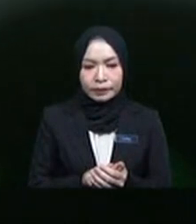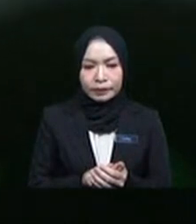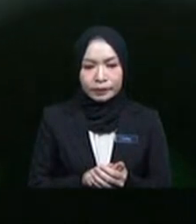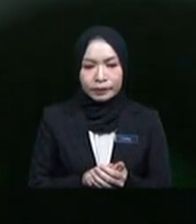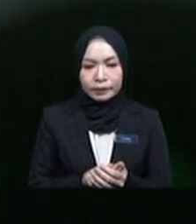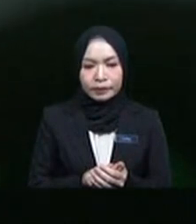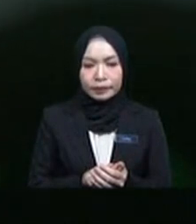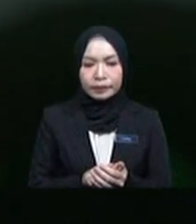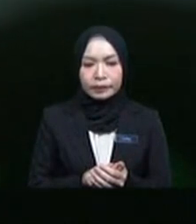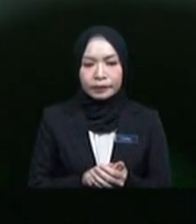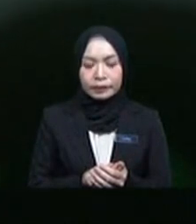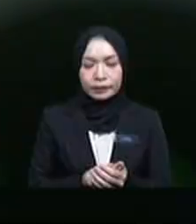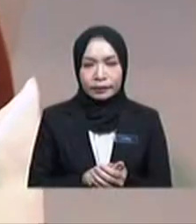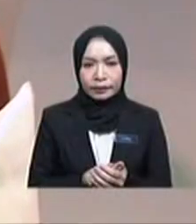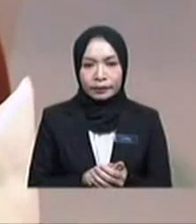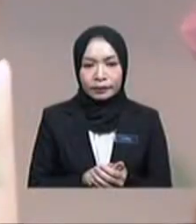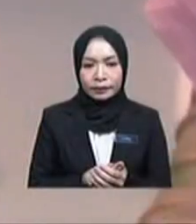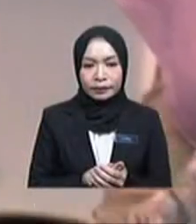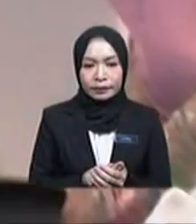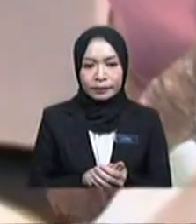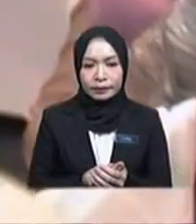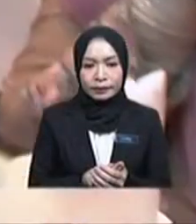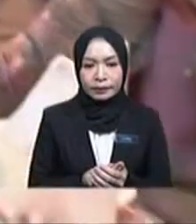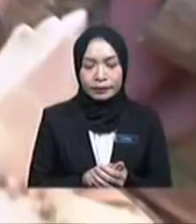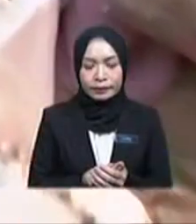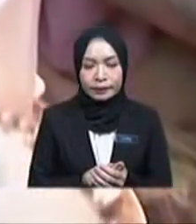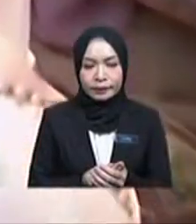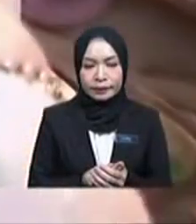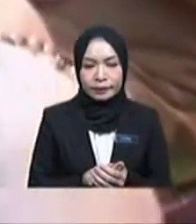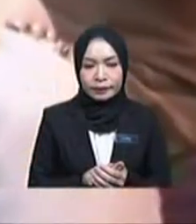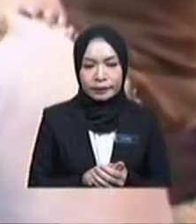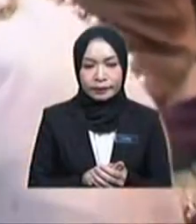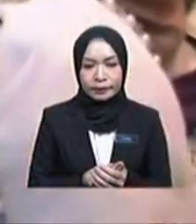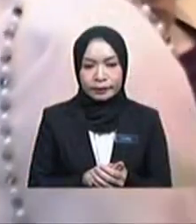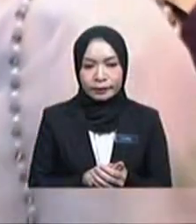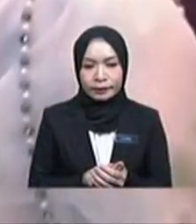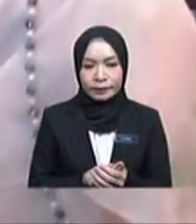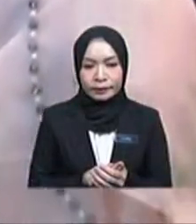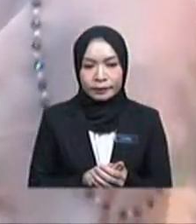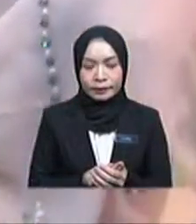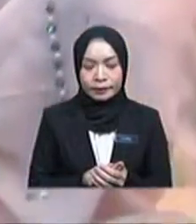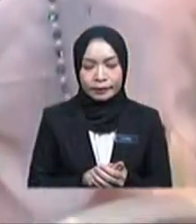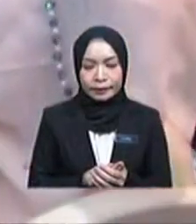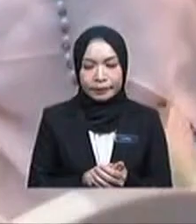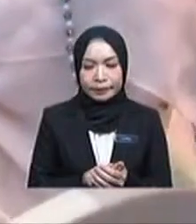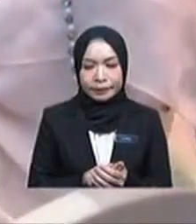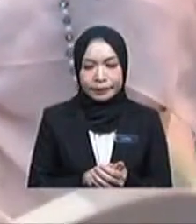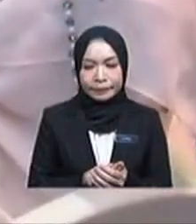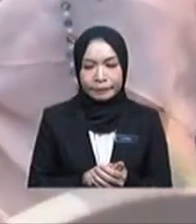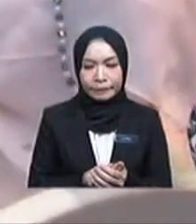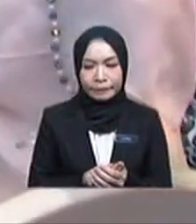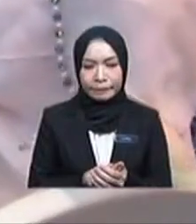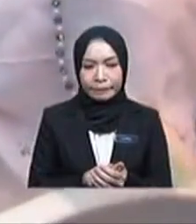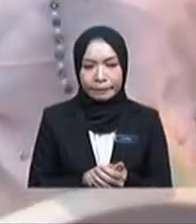آله وأصحابه أجمعين. Allahumma ya Rahmanu ya Rahim. On this blessed day,